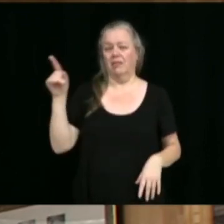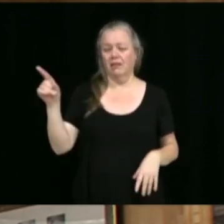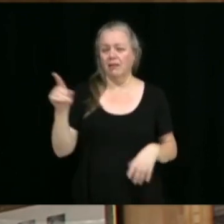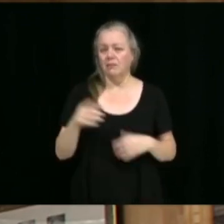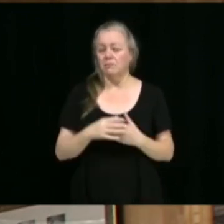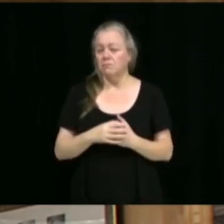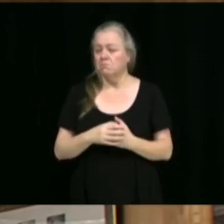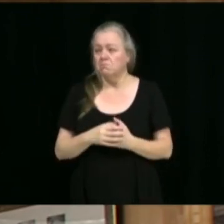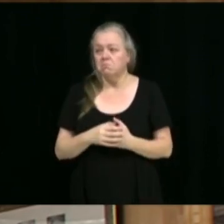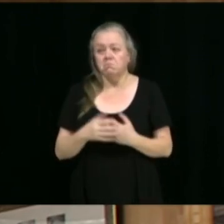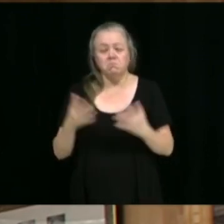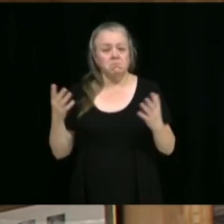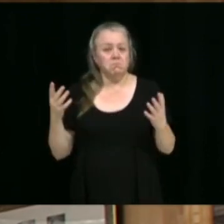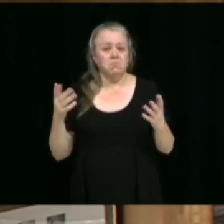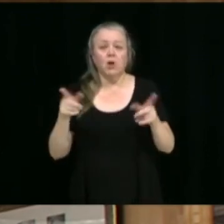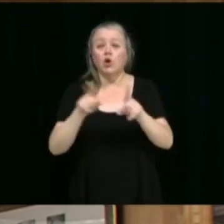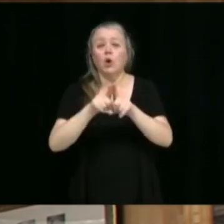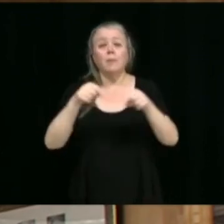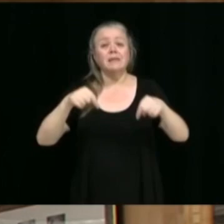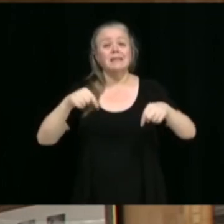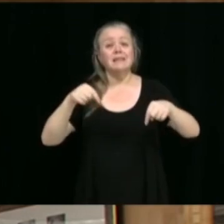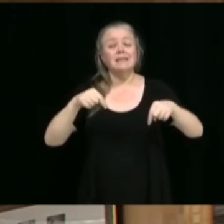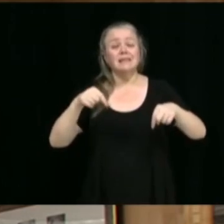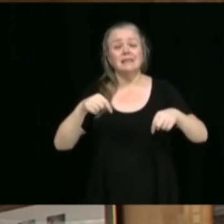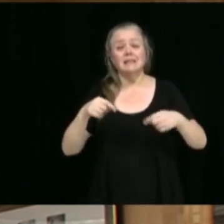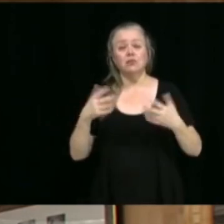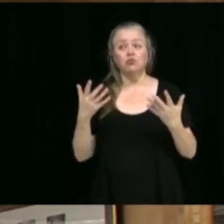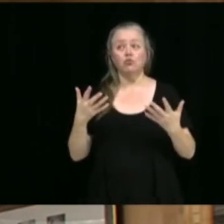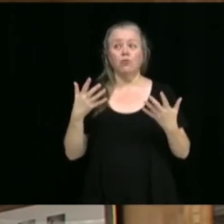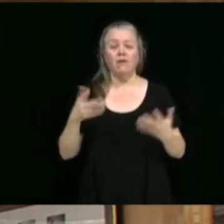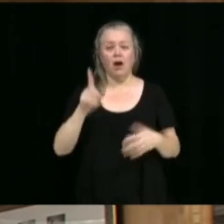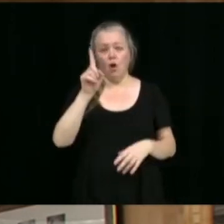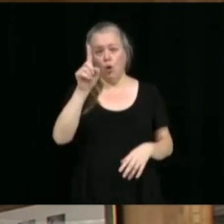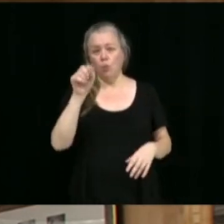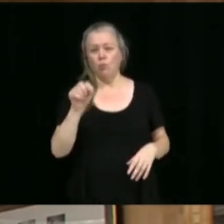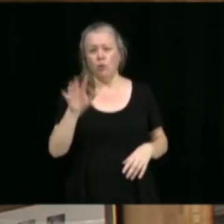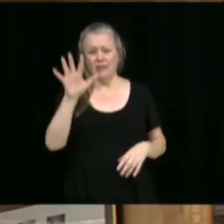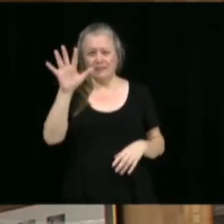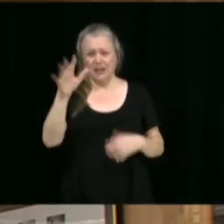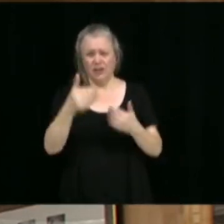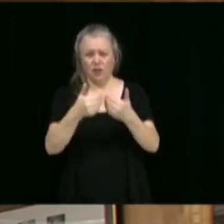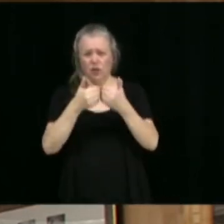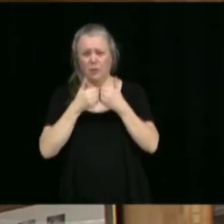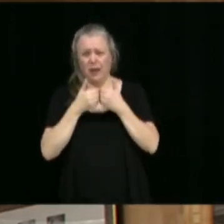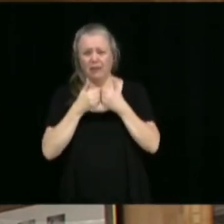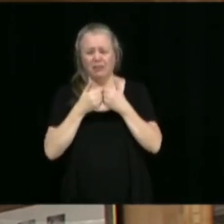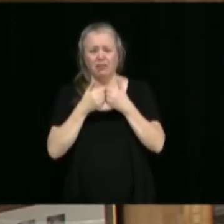Puis ils laissent, puis un peu comme ici, souvent c'est 1,5 qu'on nous exige, mais